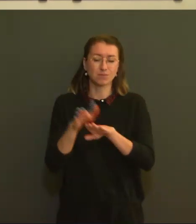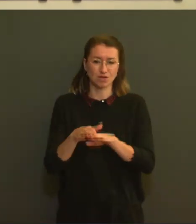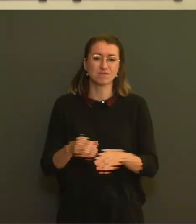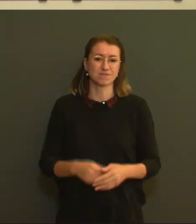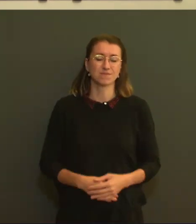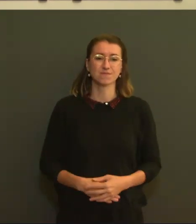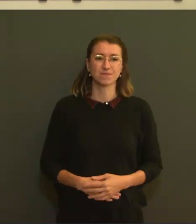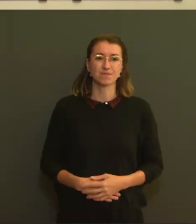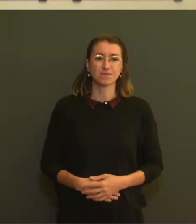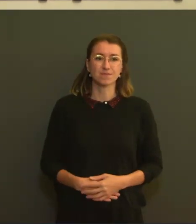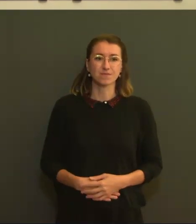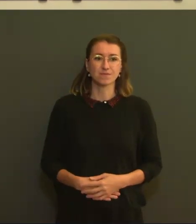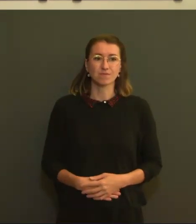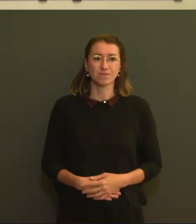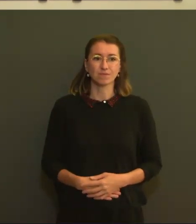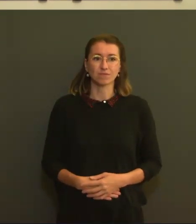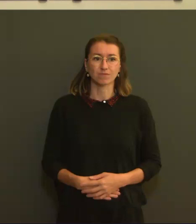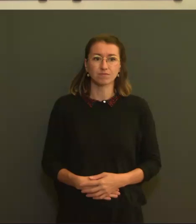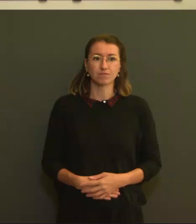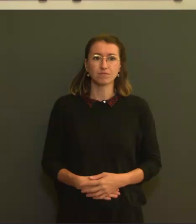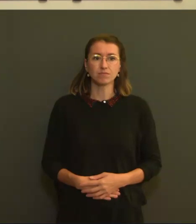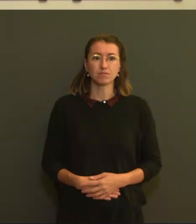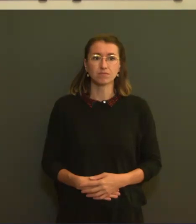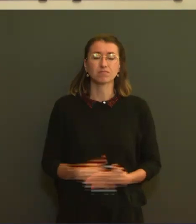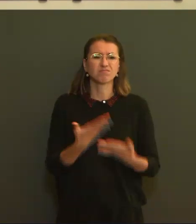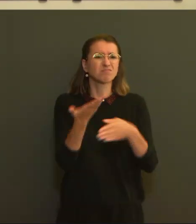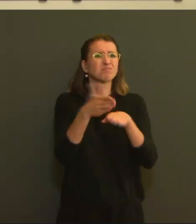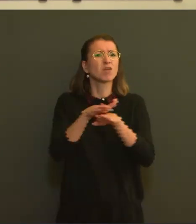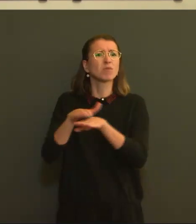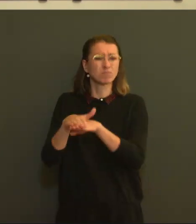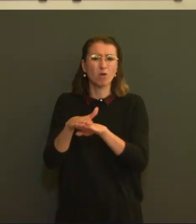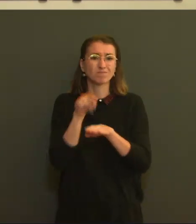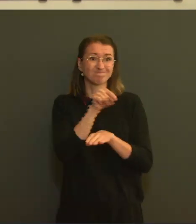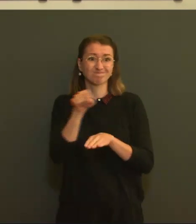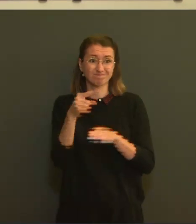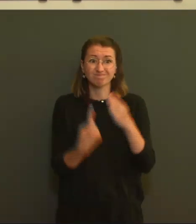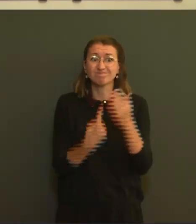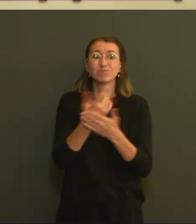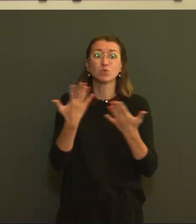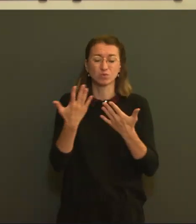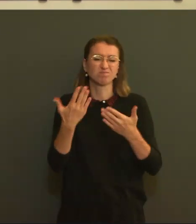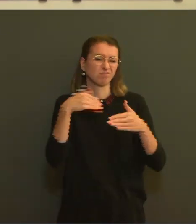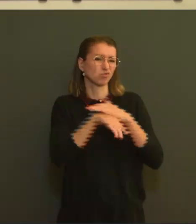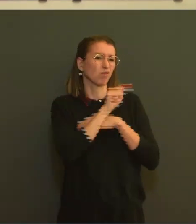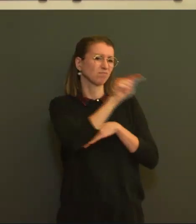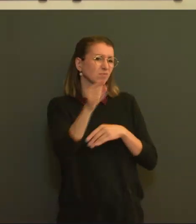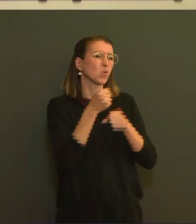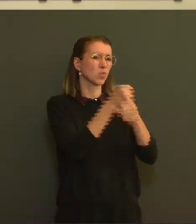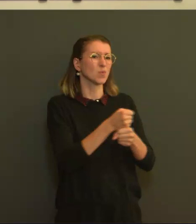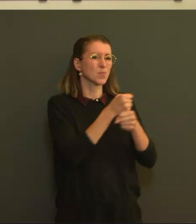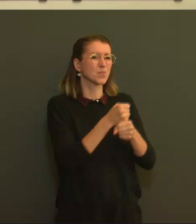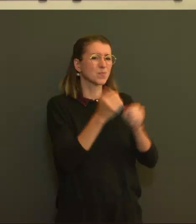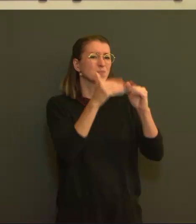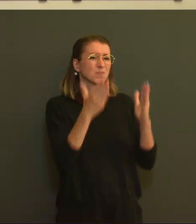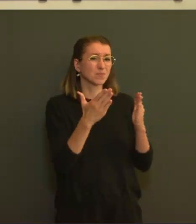Il faut savoir que les 3/4 de ces personnes décédées étaient des résidents de maisons de repos et de soins qui sont décédés à l'hôpital ou